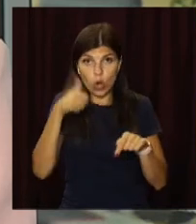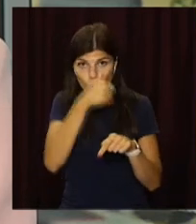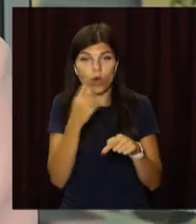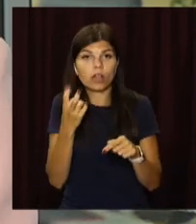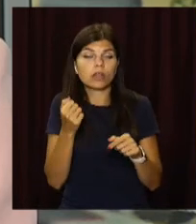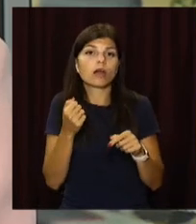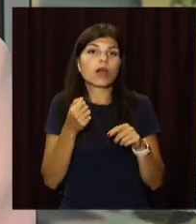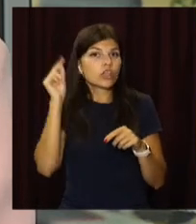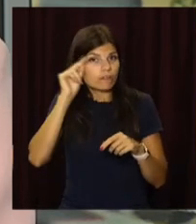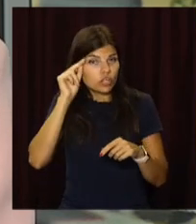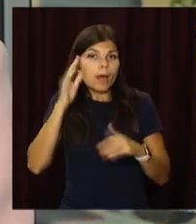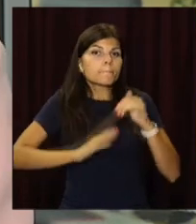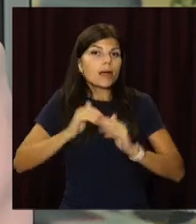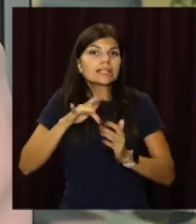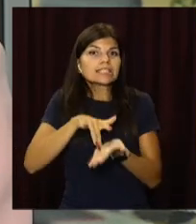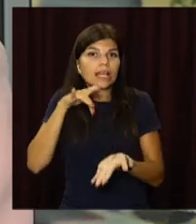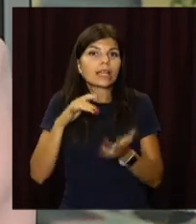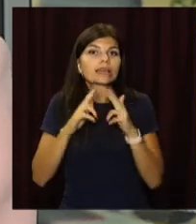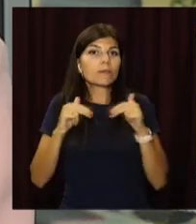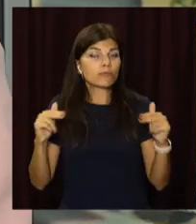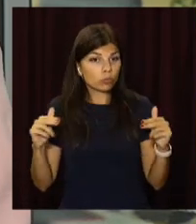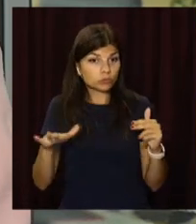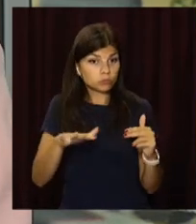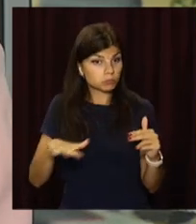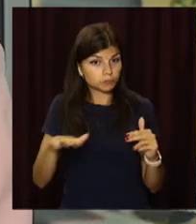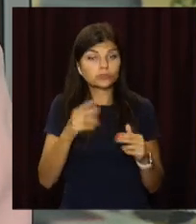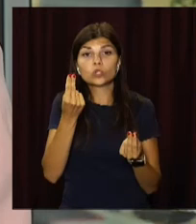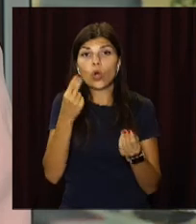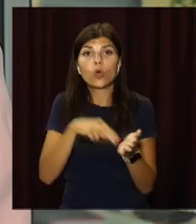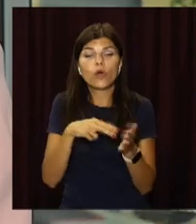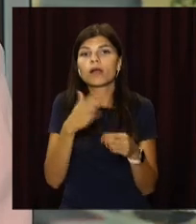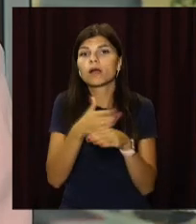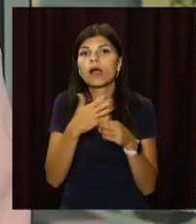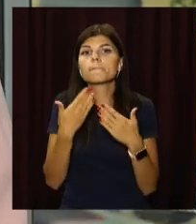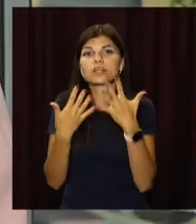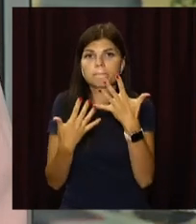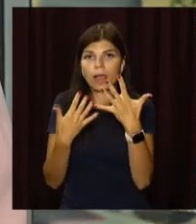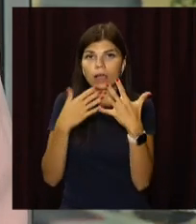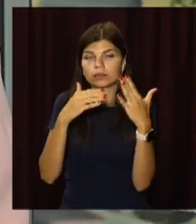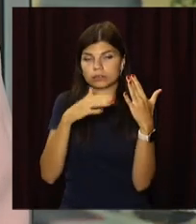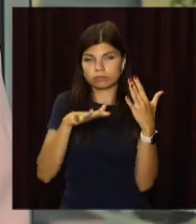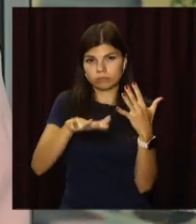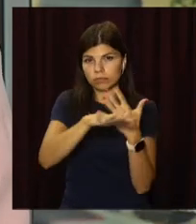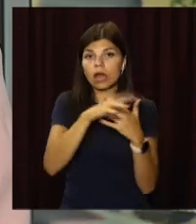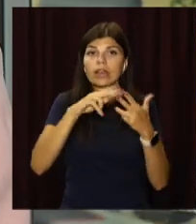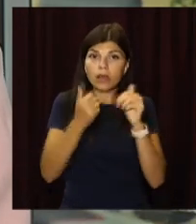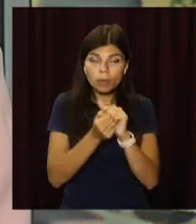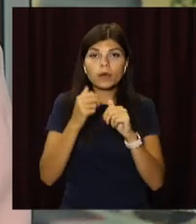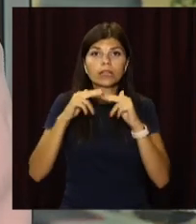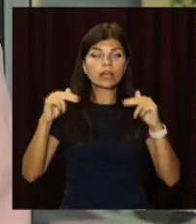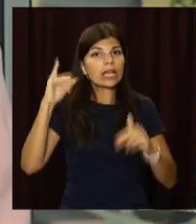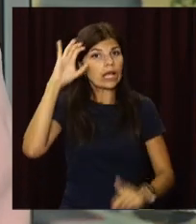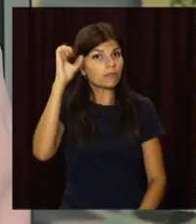облаштування навчально-практичних центрів Дніпропетровщини. Кошти розподілять між 5 закладами – у Дніпрі, Кам'янському та Кривому